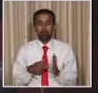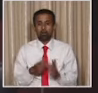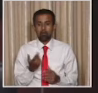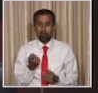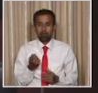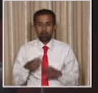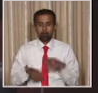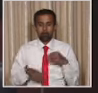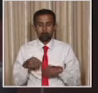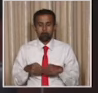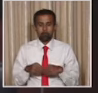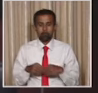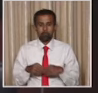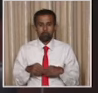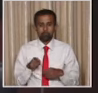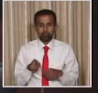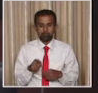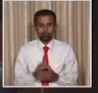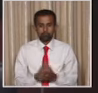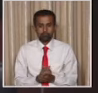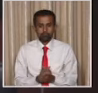මේක දේශපාලන අදිෂ්ඨානයේද කියලා